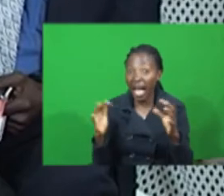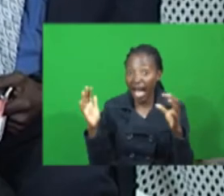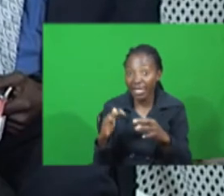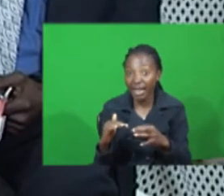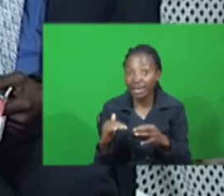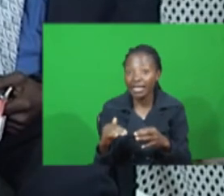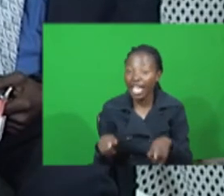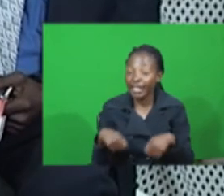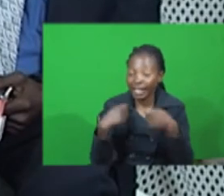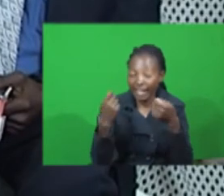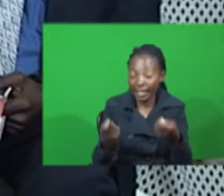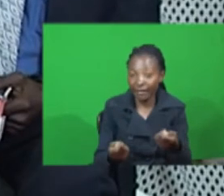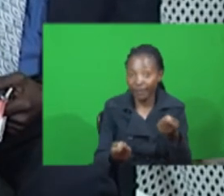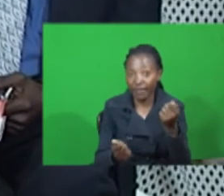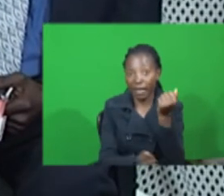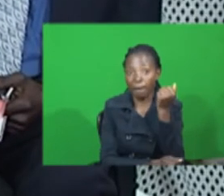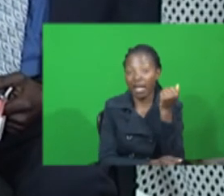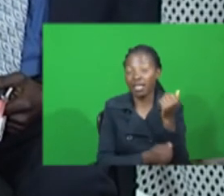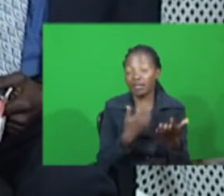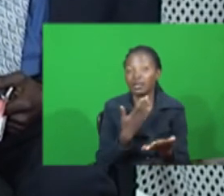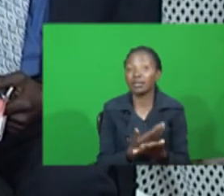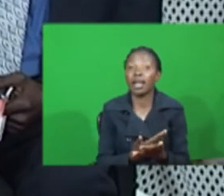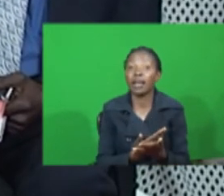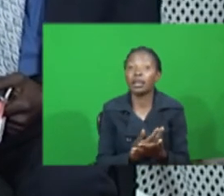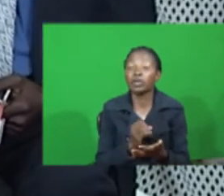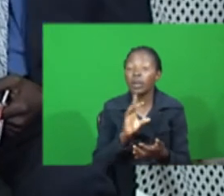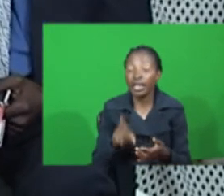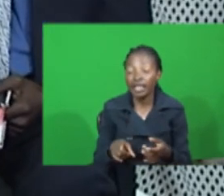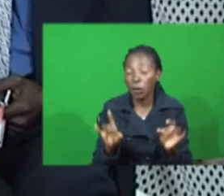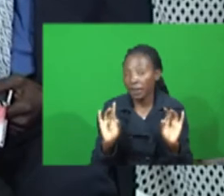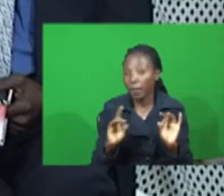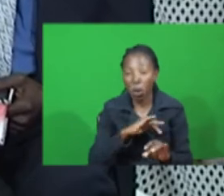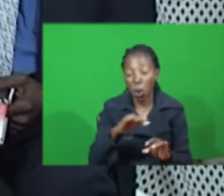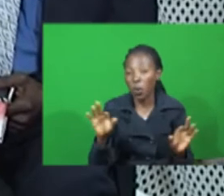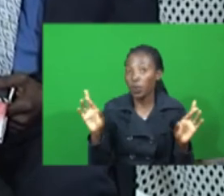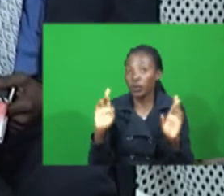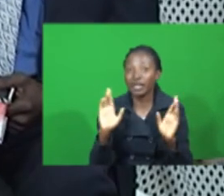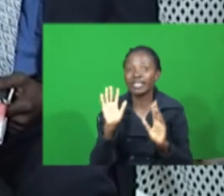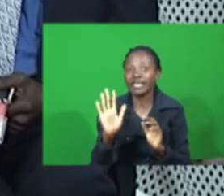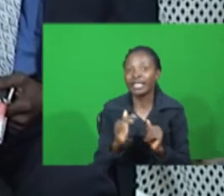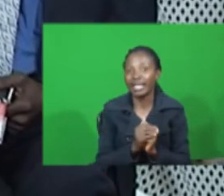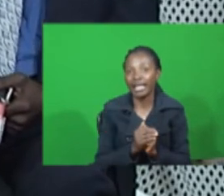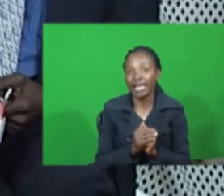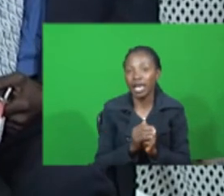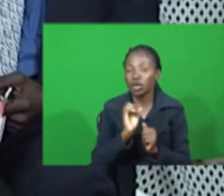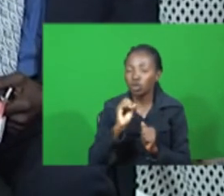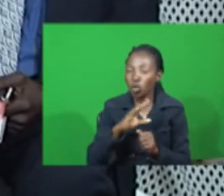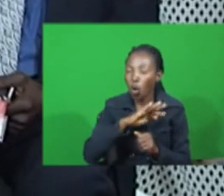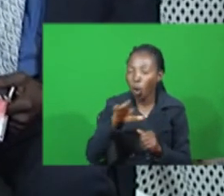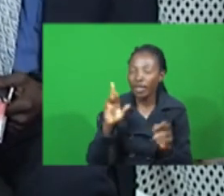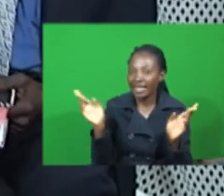Saka yave weye kuti upfumu urambe huripo. Saka mwana wedangwe uyo ndiye aibva agara nhaka